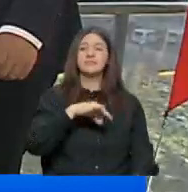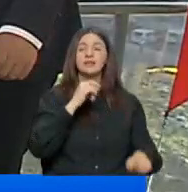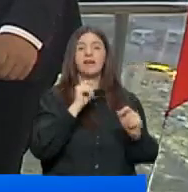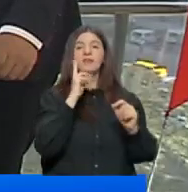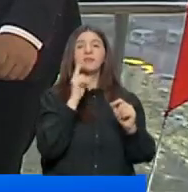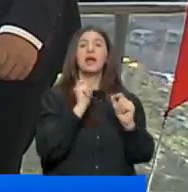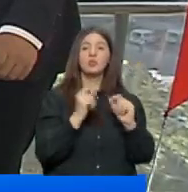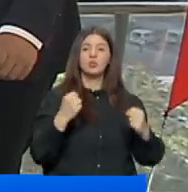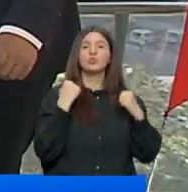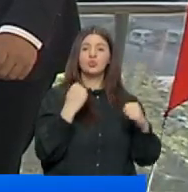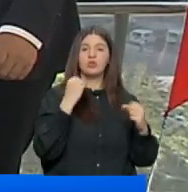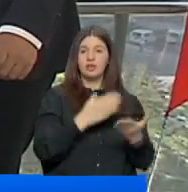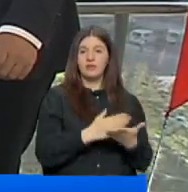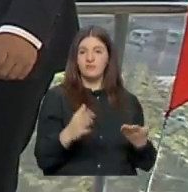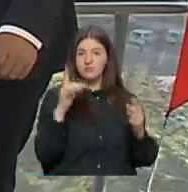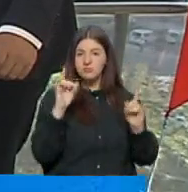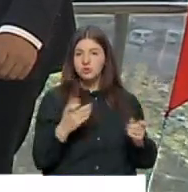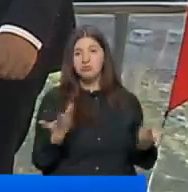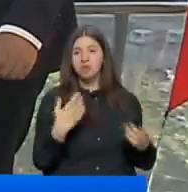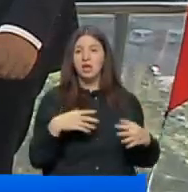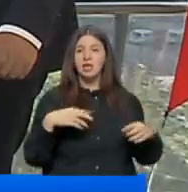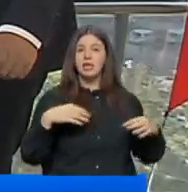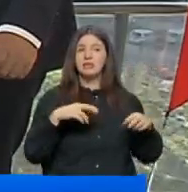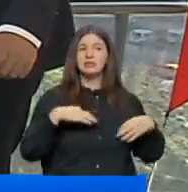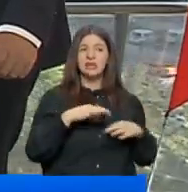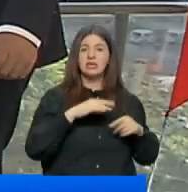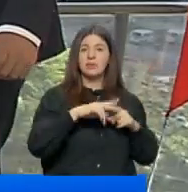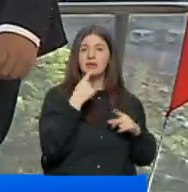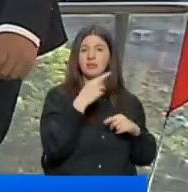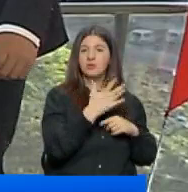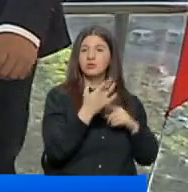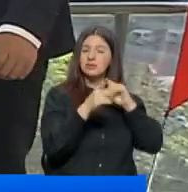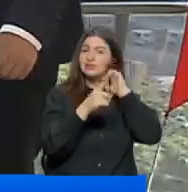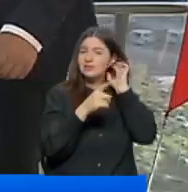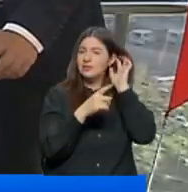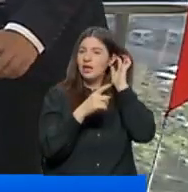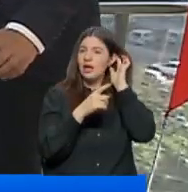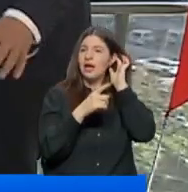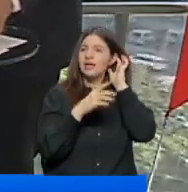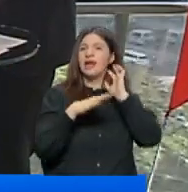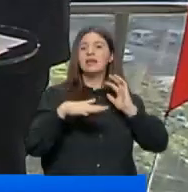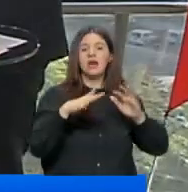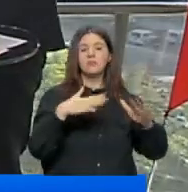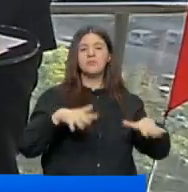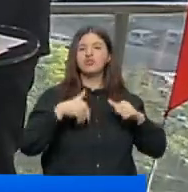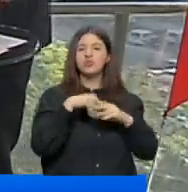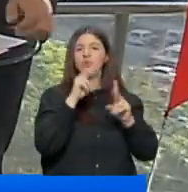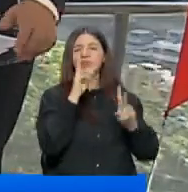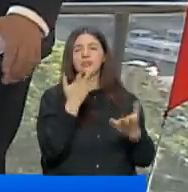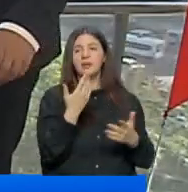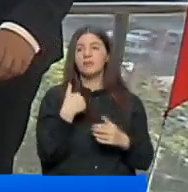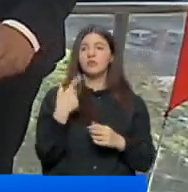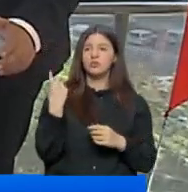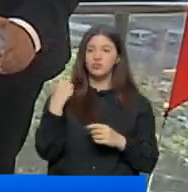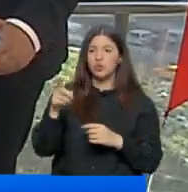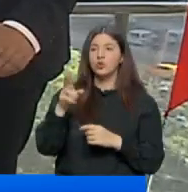ekonomi güçlenerek devam ediyor mu Sayın Nurettin Nebati'nin dediği gibi? Sizin genel kurul izlenimleriniz ne? Ya şimdi dün ben